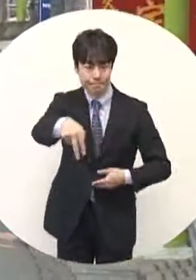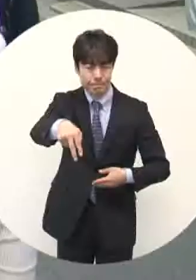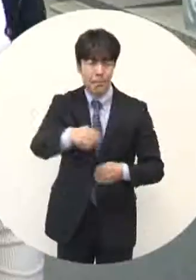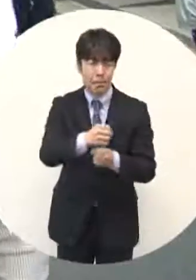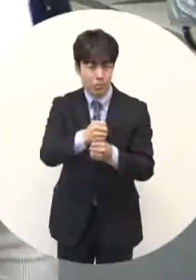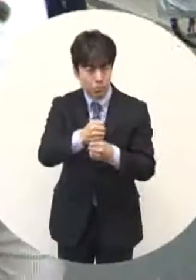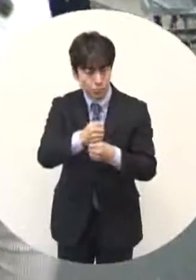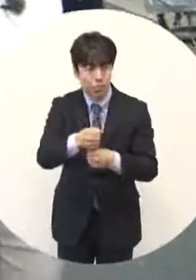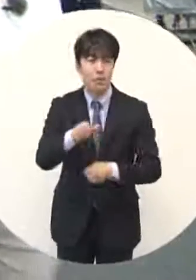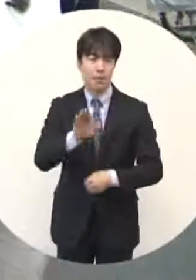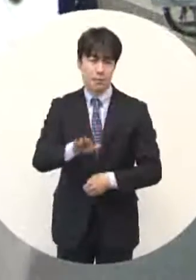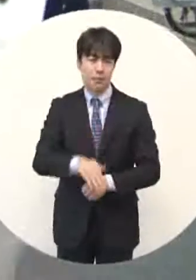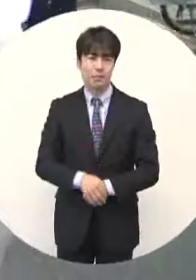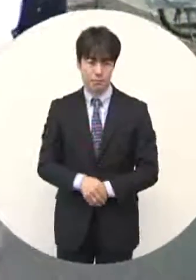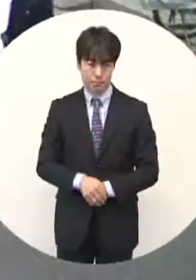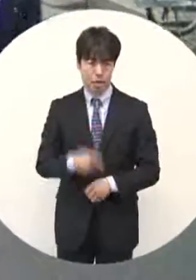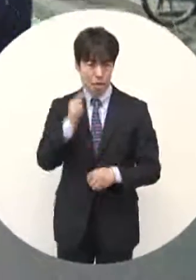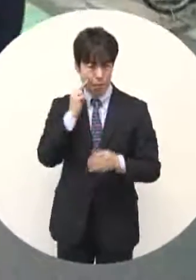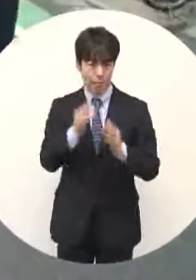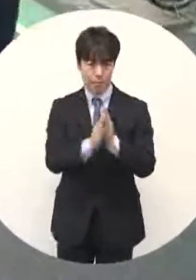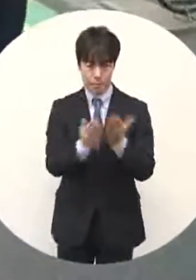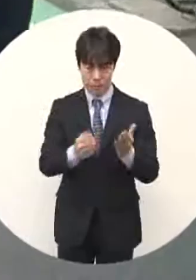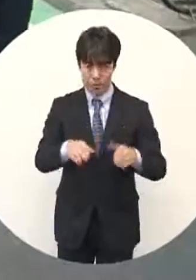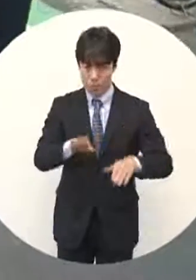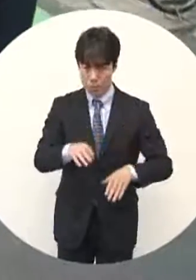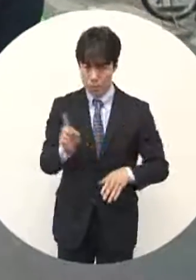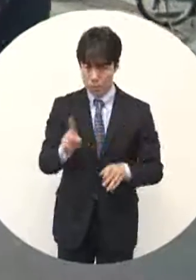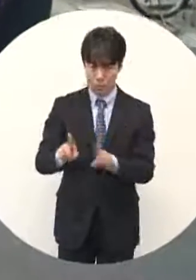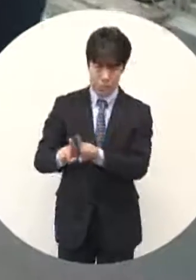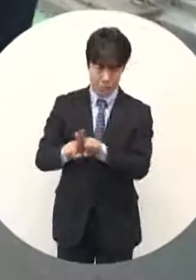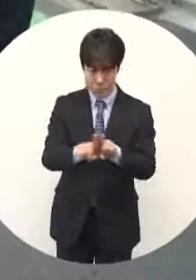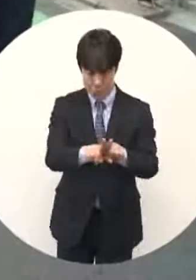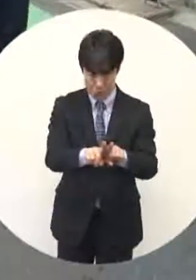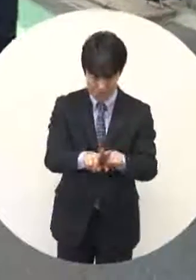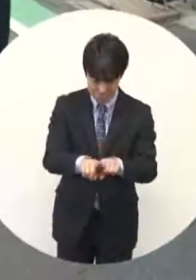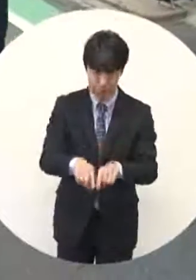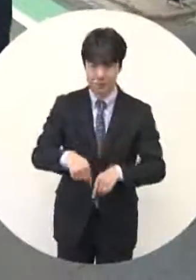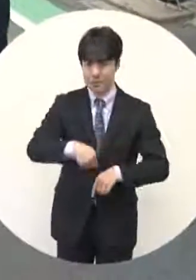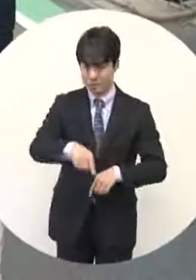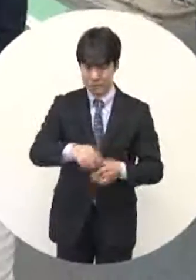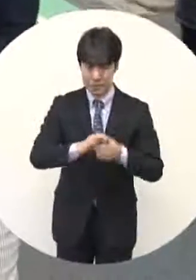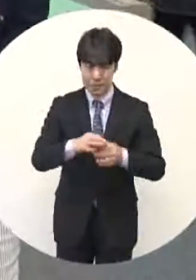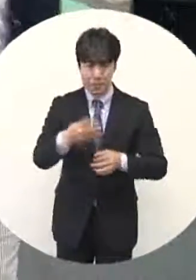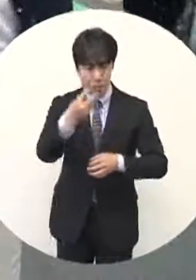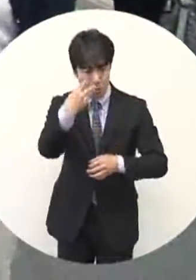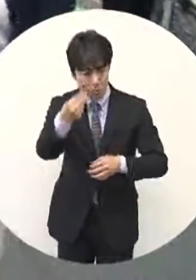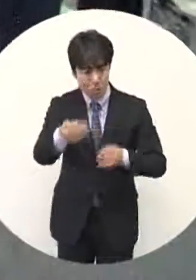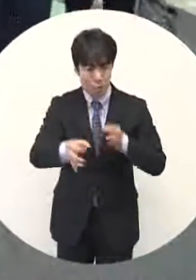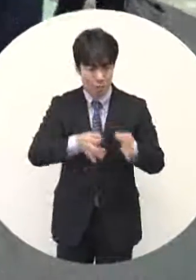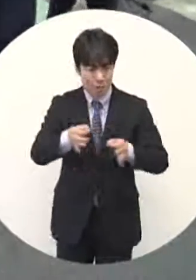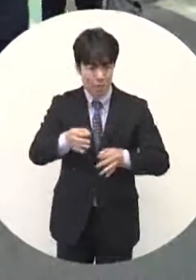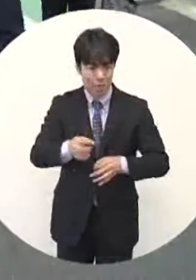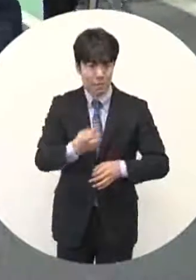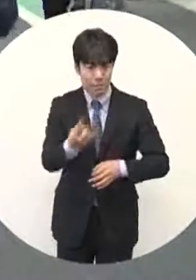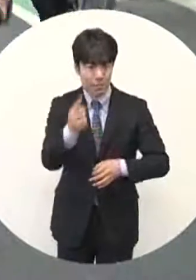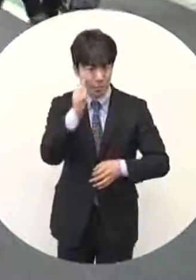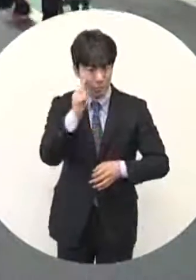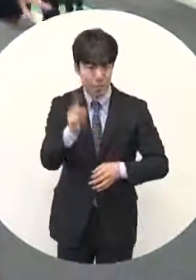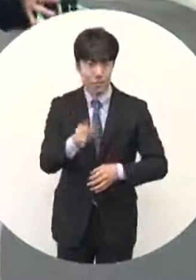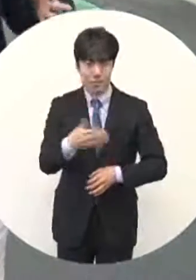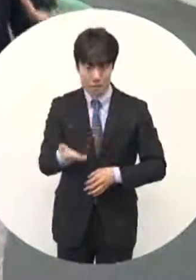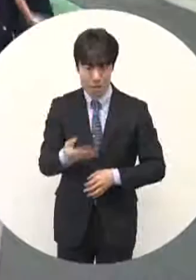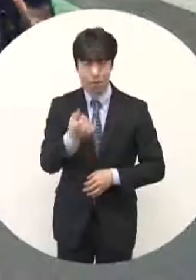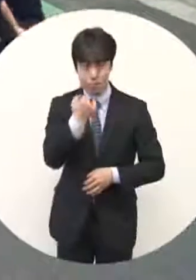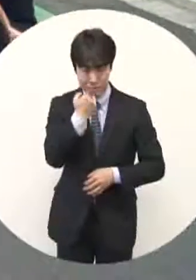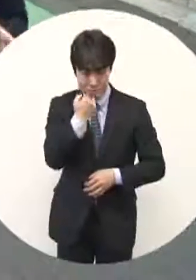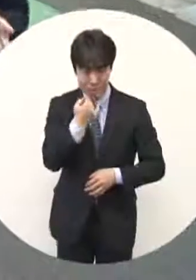。 さあ松本さん、 はい、 今日はどこでもお付き合いしますんで、 はい、 気になったお店入ってみませんか。 いいんですか。 はい、 でも本当に